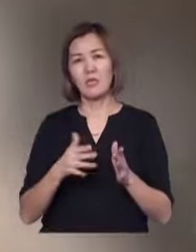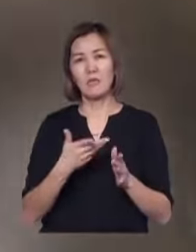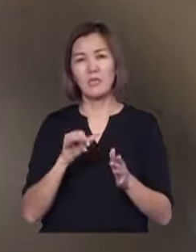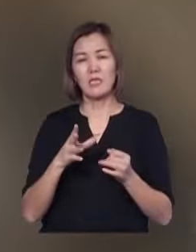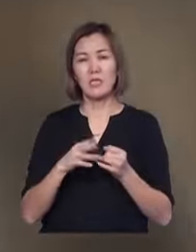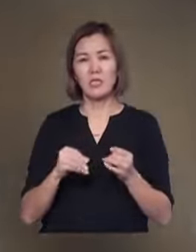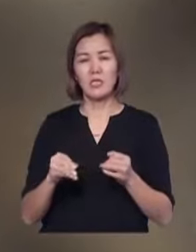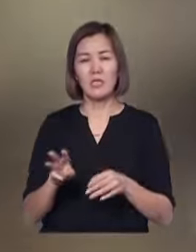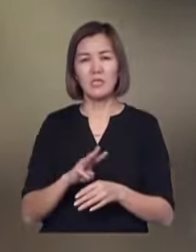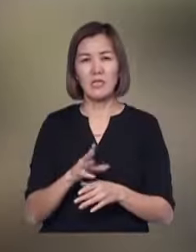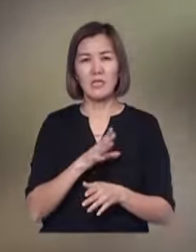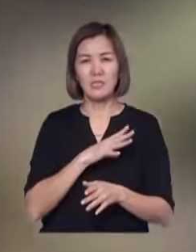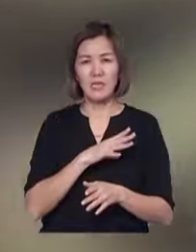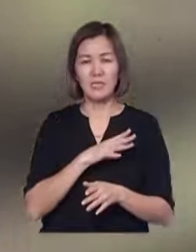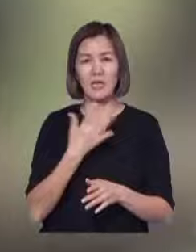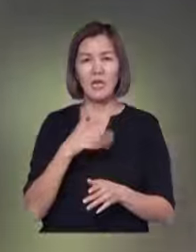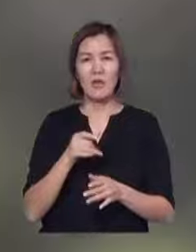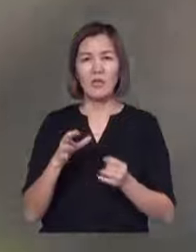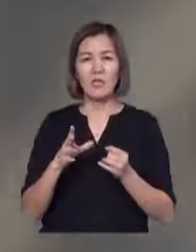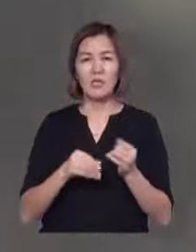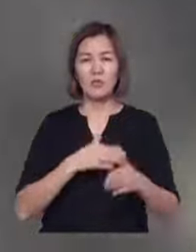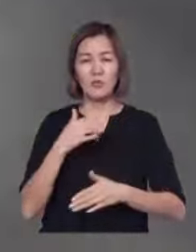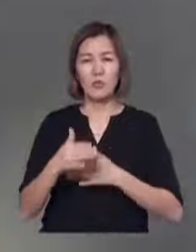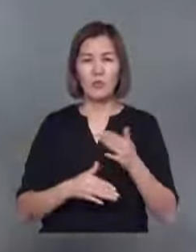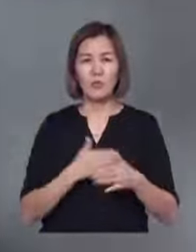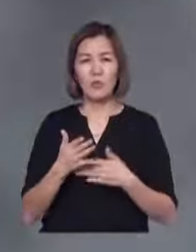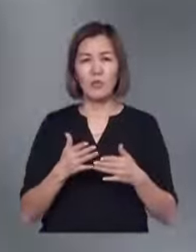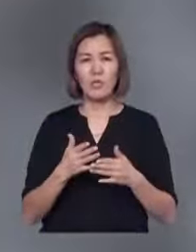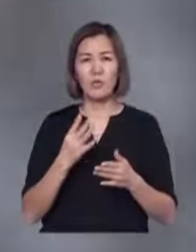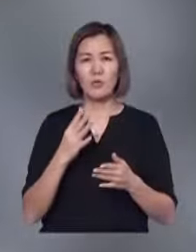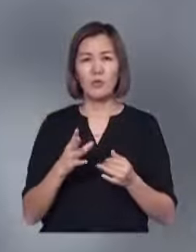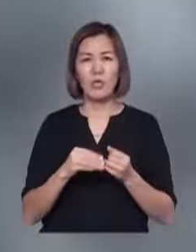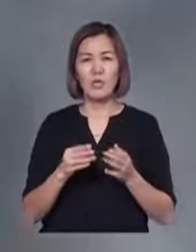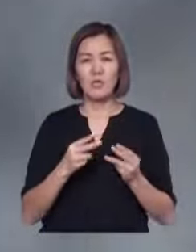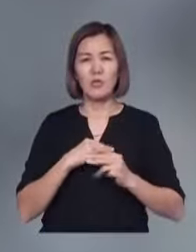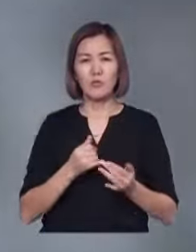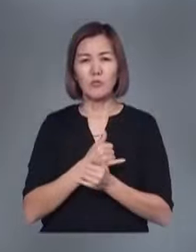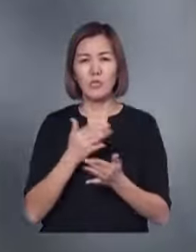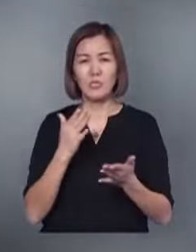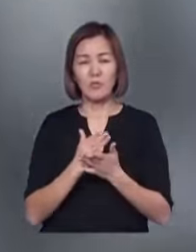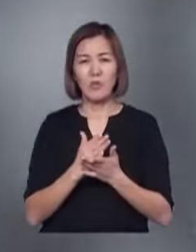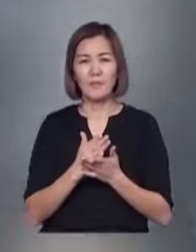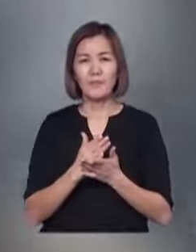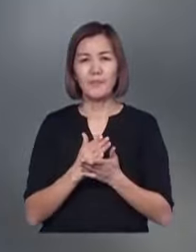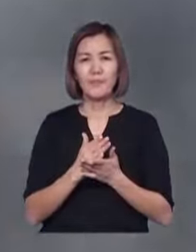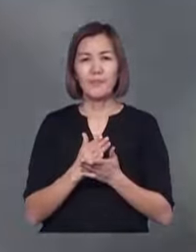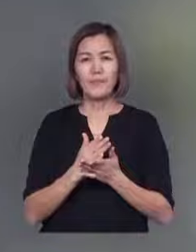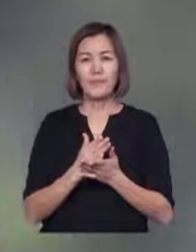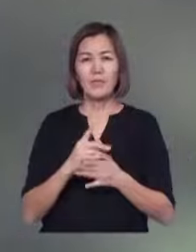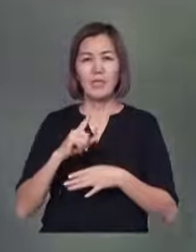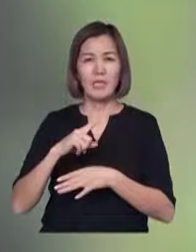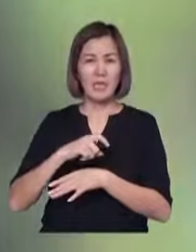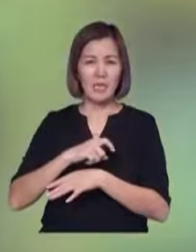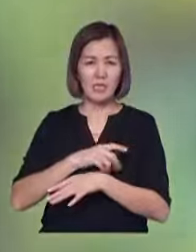жерді залалсыздандырған. 50 гектар жерді өңдеуге штаттық режимде 4 агрегат жұмыс істеуде. Дер нәсілдерді